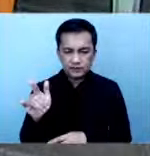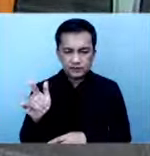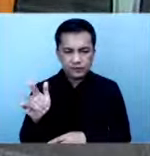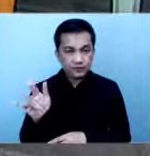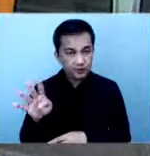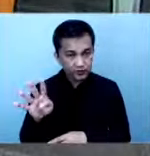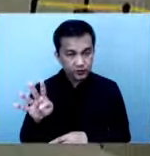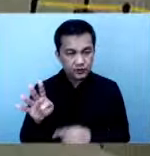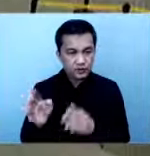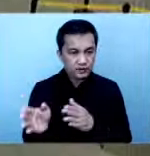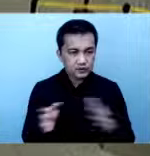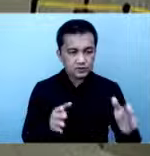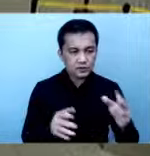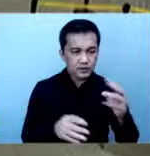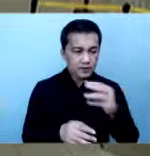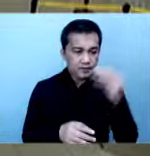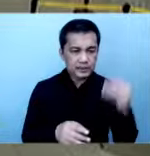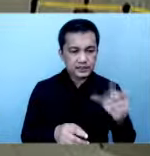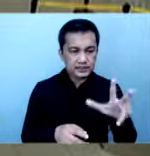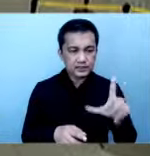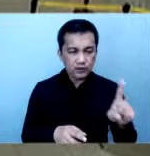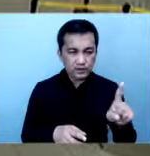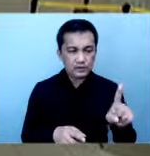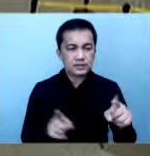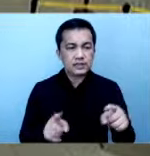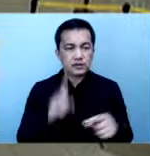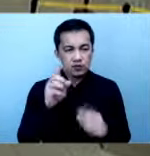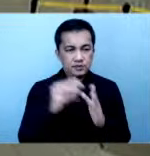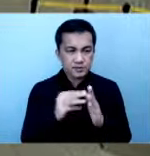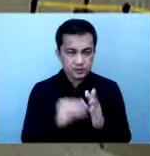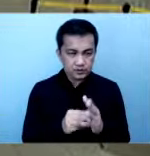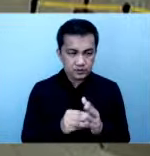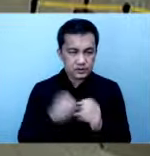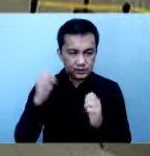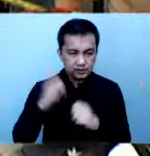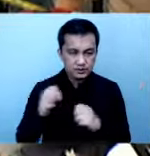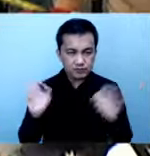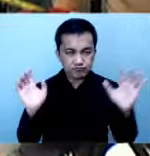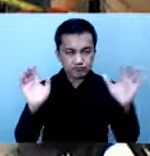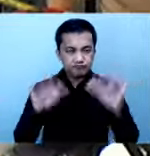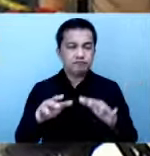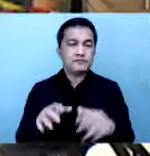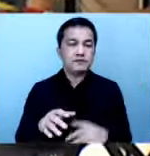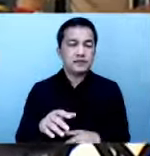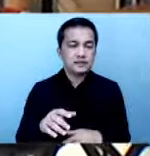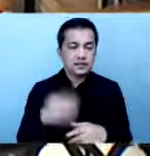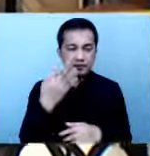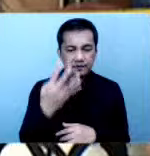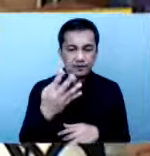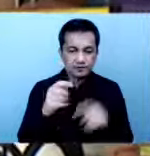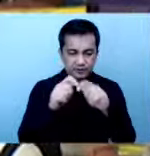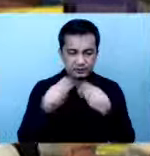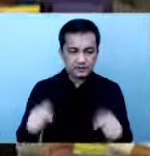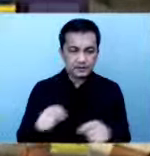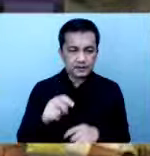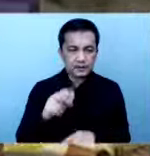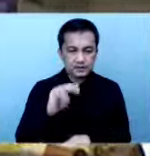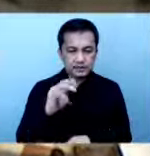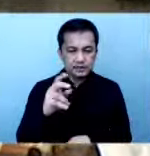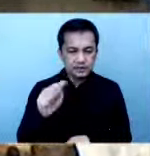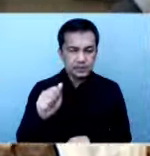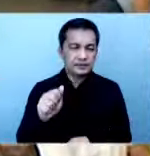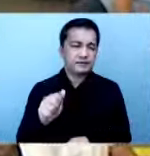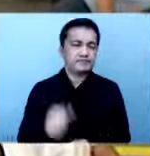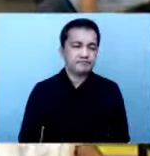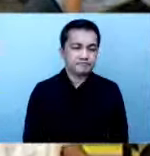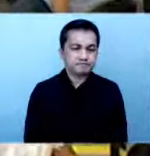March 31, higit 1,000,000 biyahero ang inaasahang dadagsa sa 4 na terminal ng Ninoy Aquino International